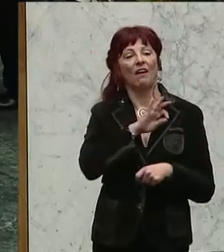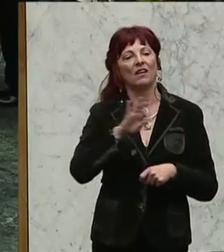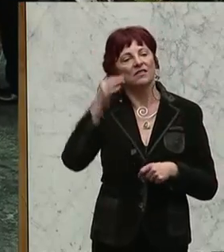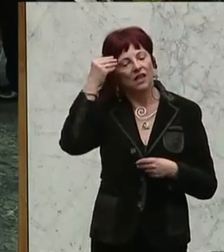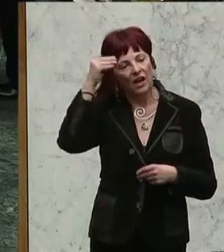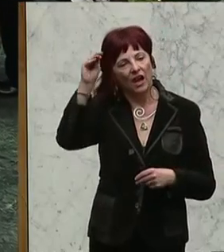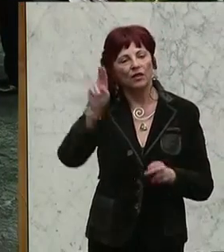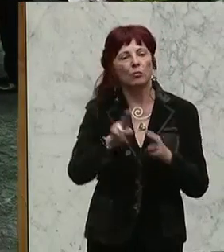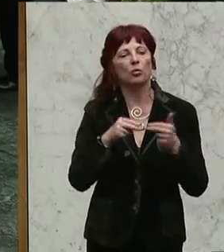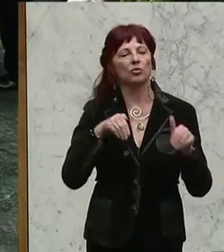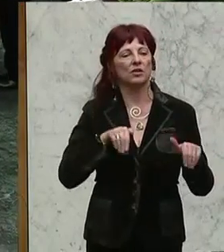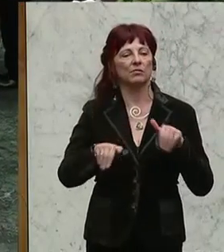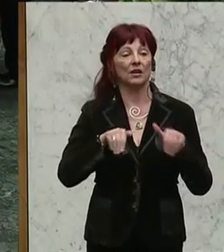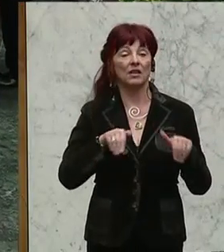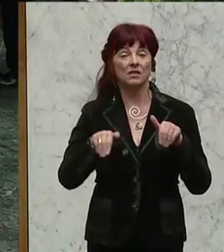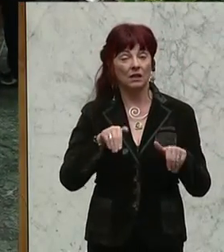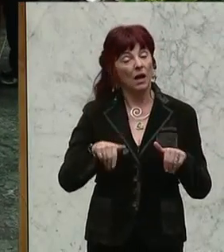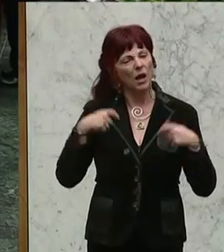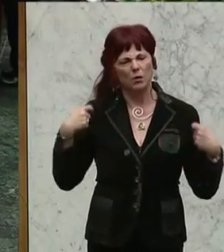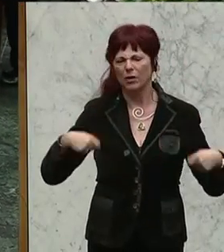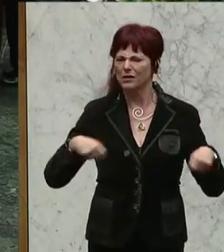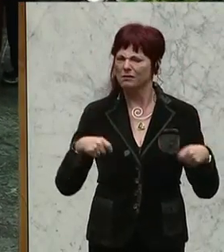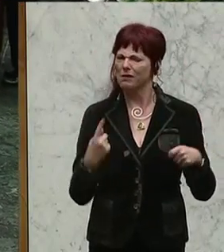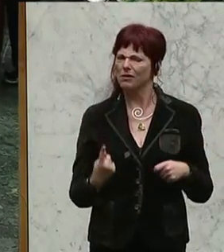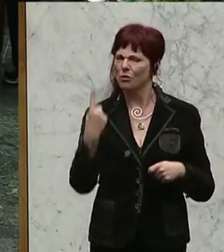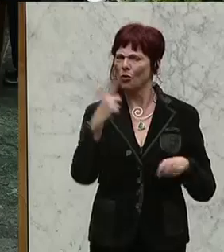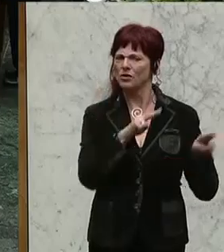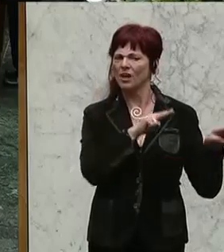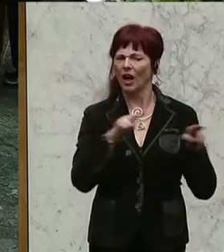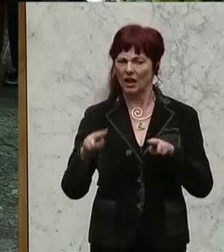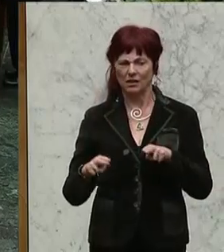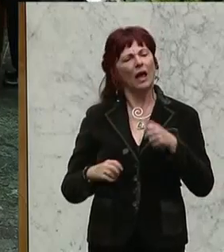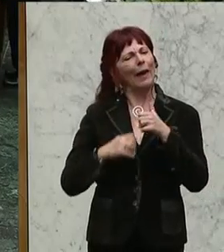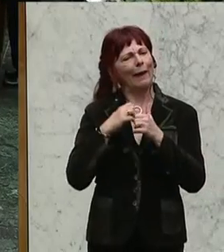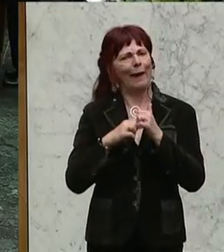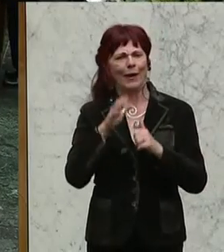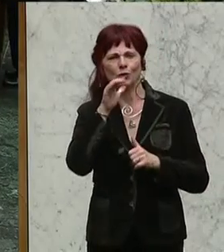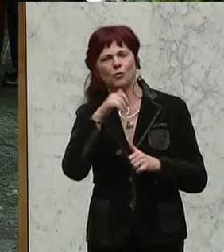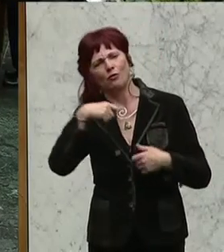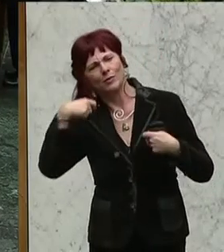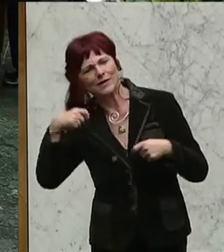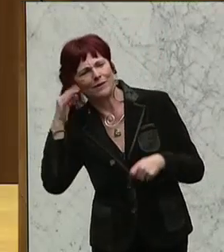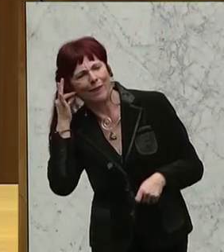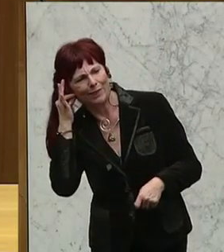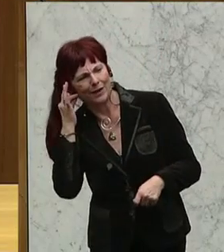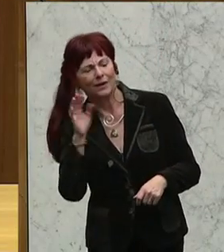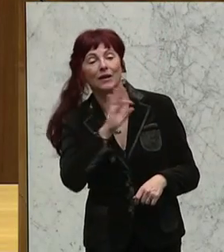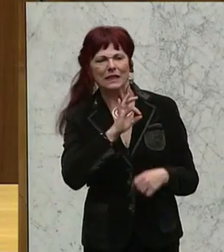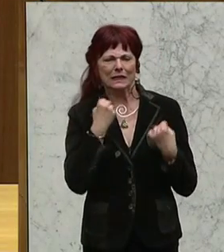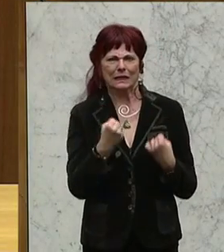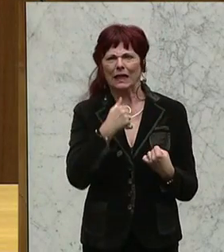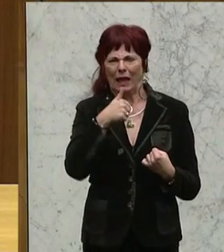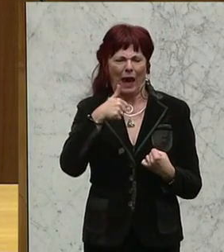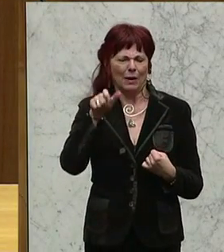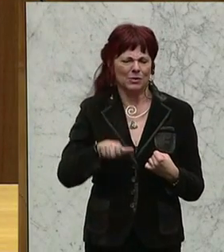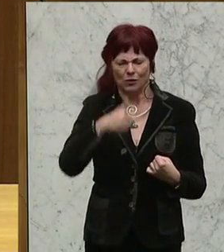geehr präsidenttin der Höchstgerichte sehrte frau Präsidentin des Rechnungshofes und jetzt habe ich sicher W vergessen sehr geehrte Damen